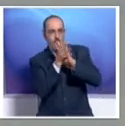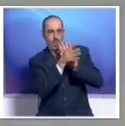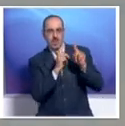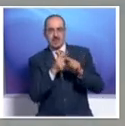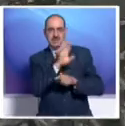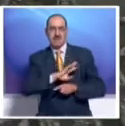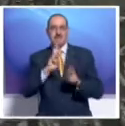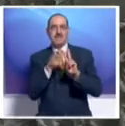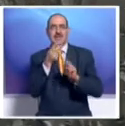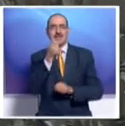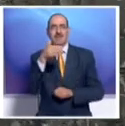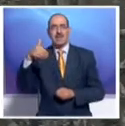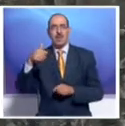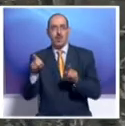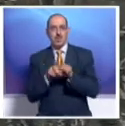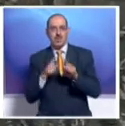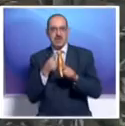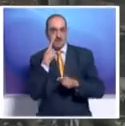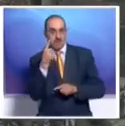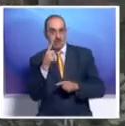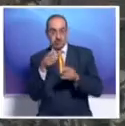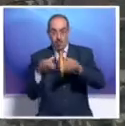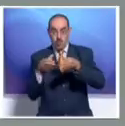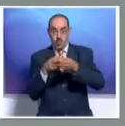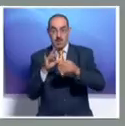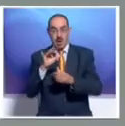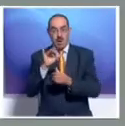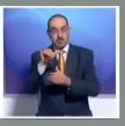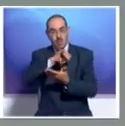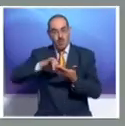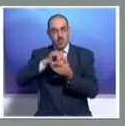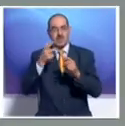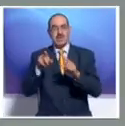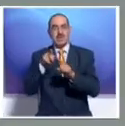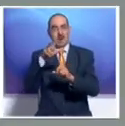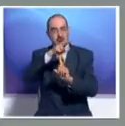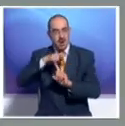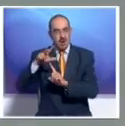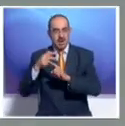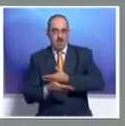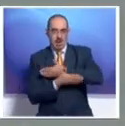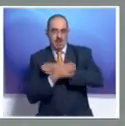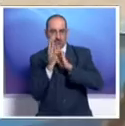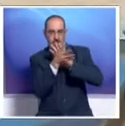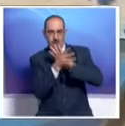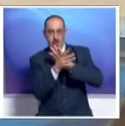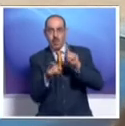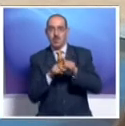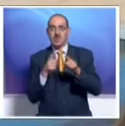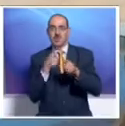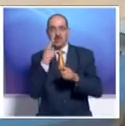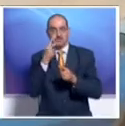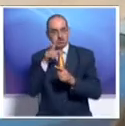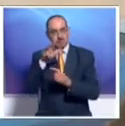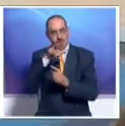شرق إنامناس، فضلا عن وحدات جوية من طائرات وحوامات الإسناد الناري، بما في ذلك طائرة